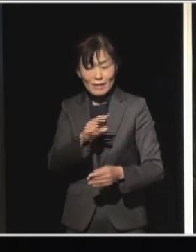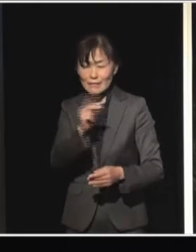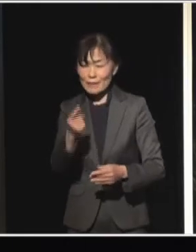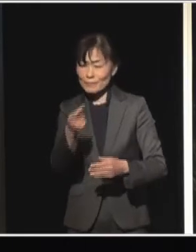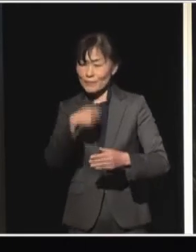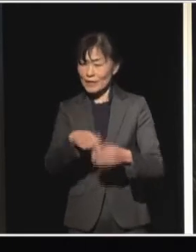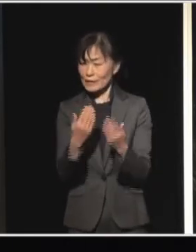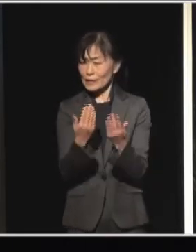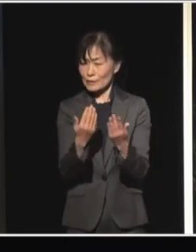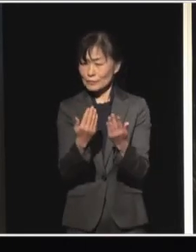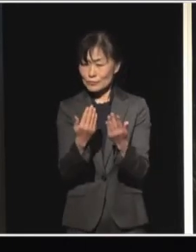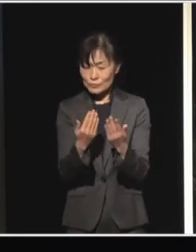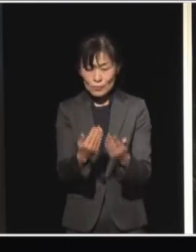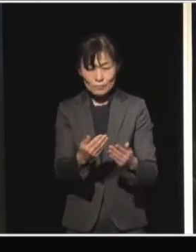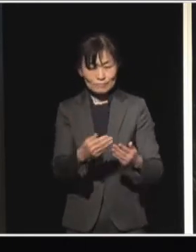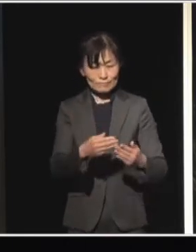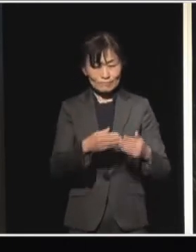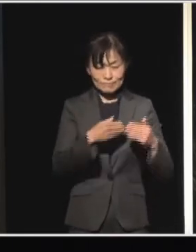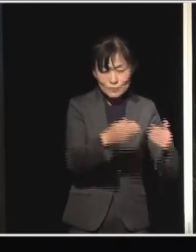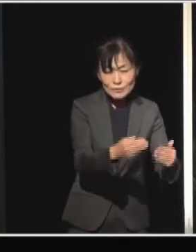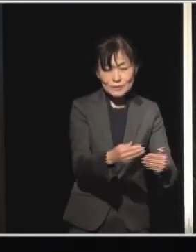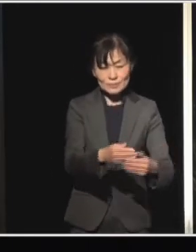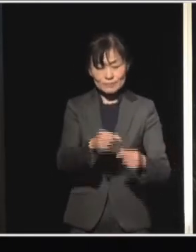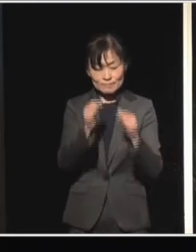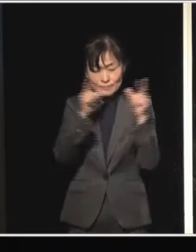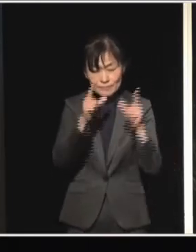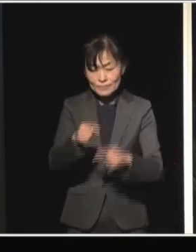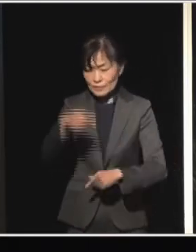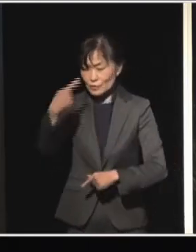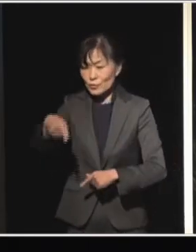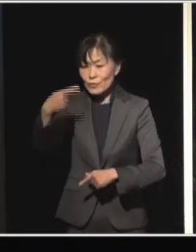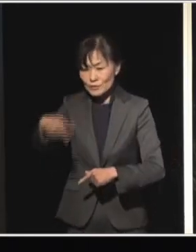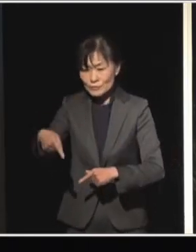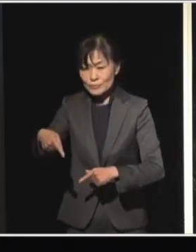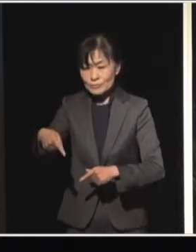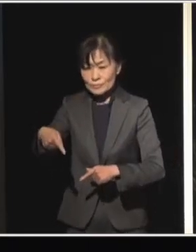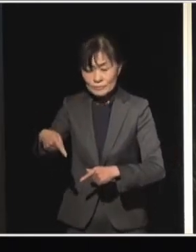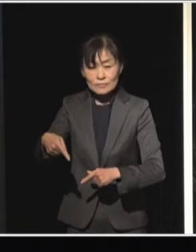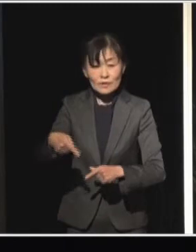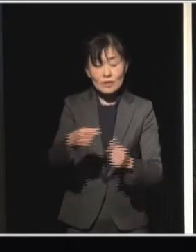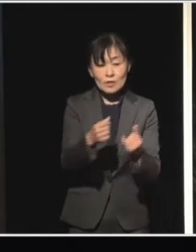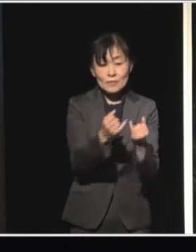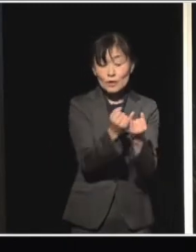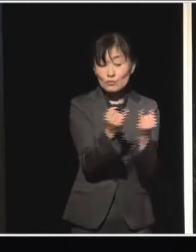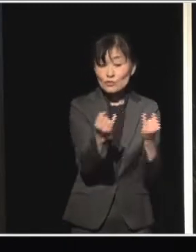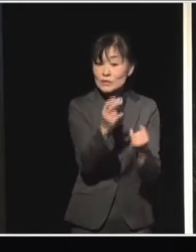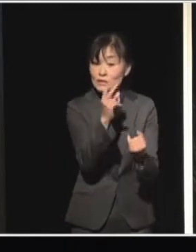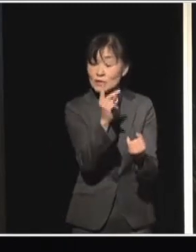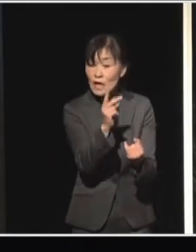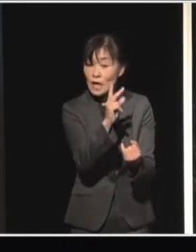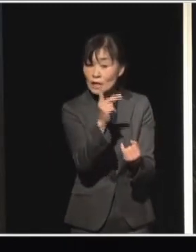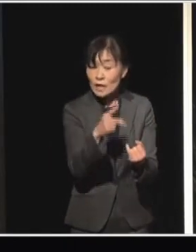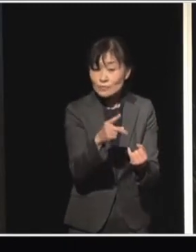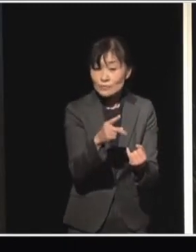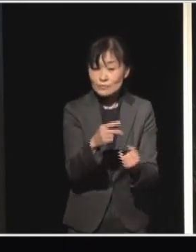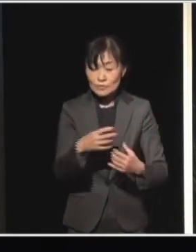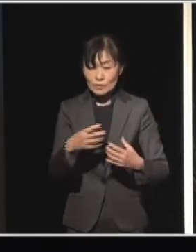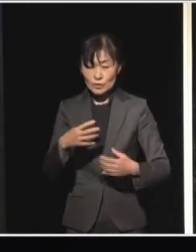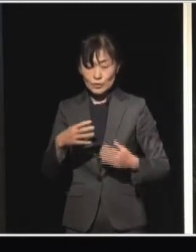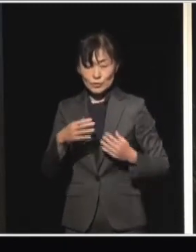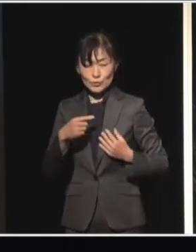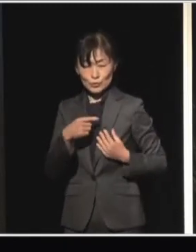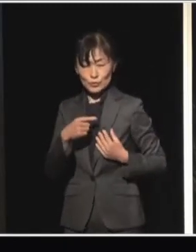啓発教育に裕二されまた研究面では婦人科がん乳がんの薬物療法の